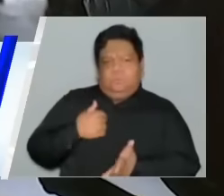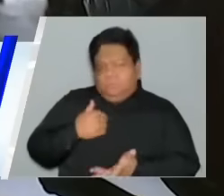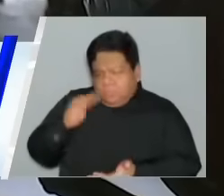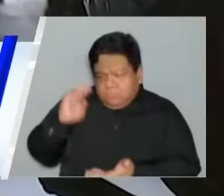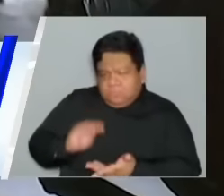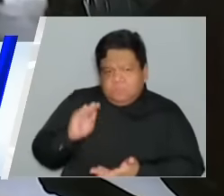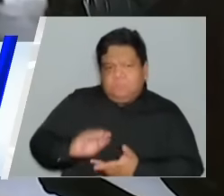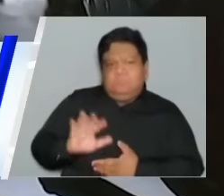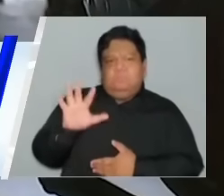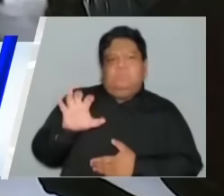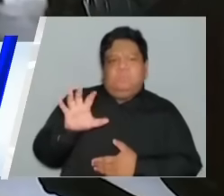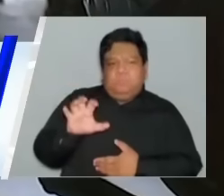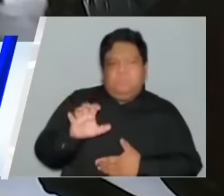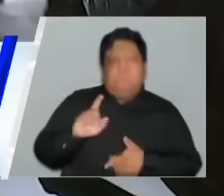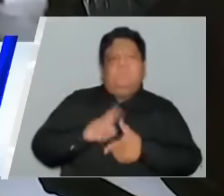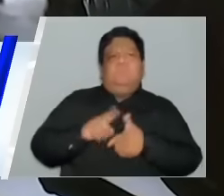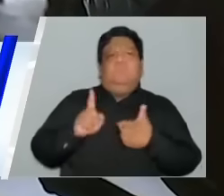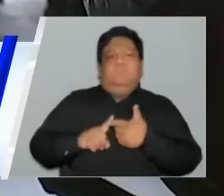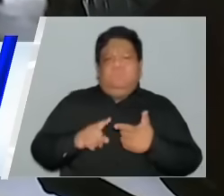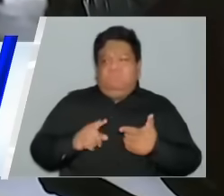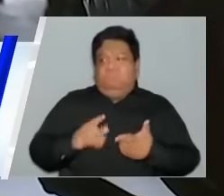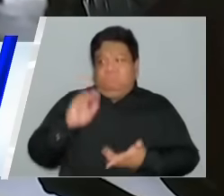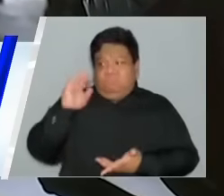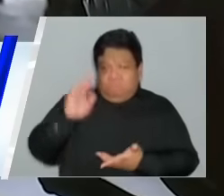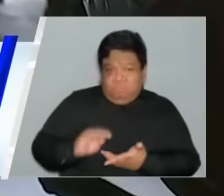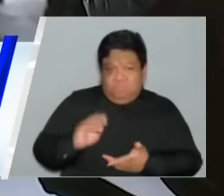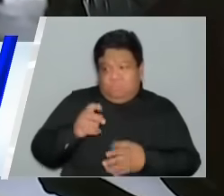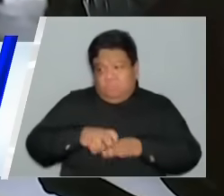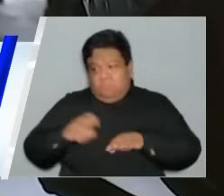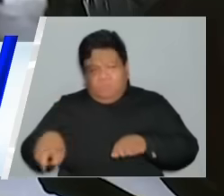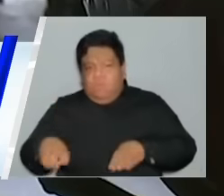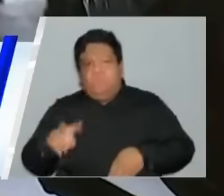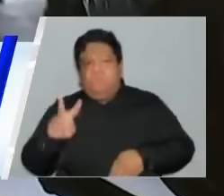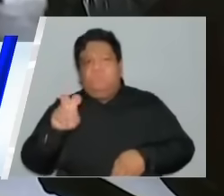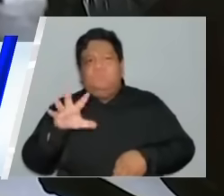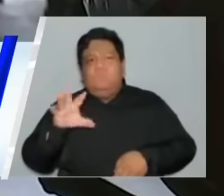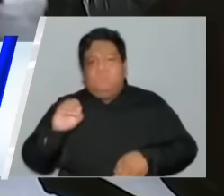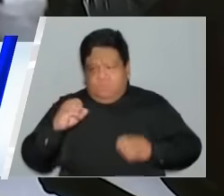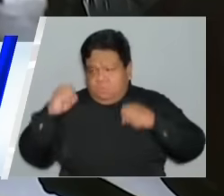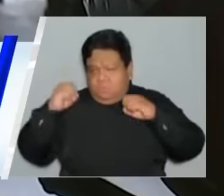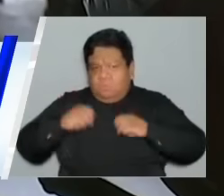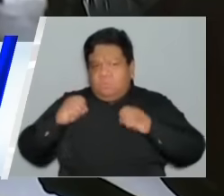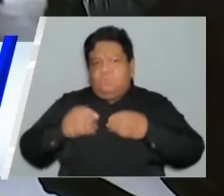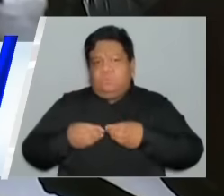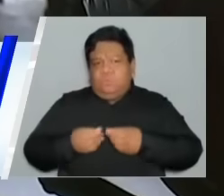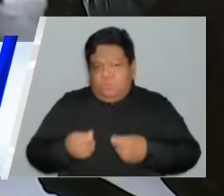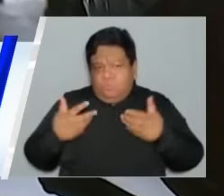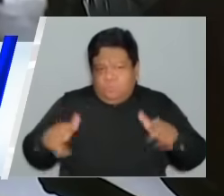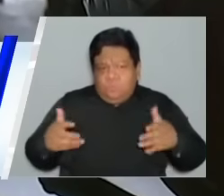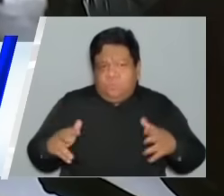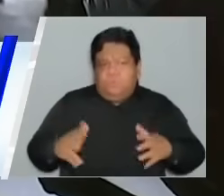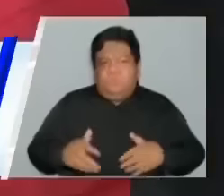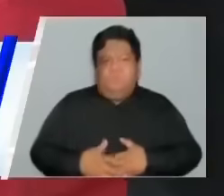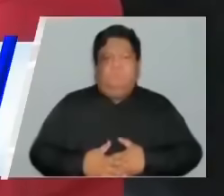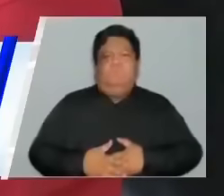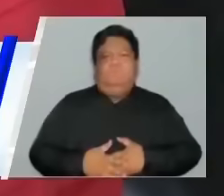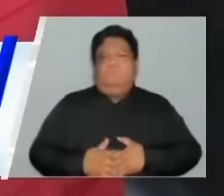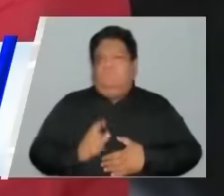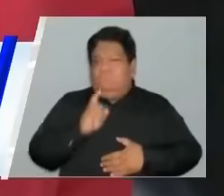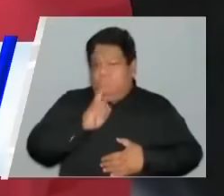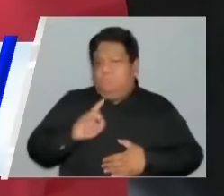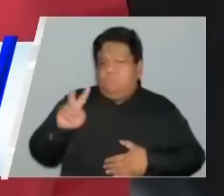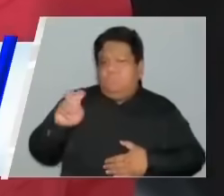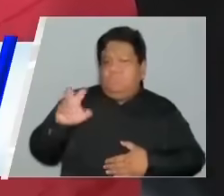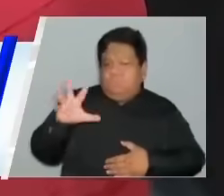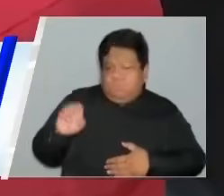Tapos pagbaba niya po, 250 na lang po yung usapan namin talaga nun. Talaga 250 lang po. Tama